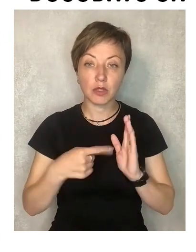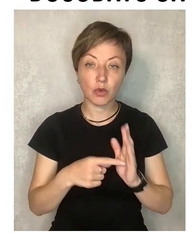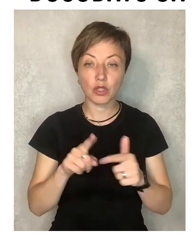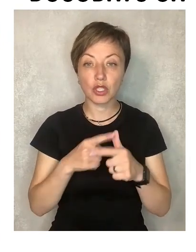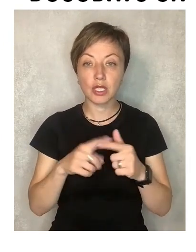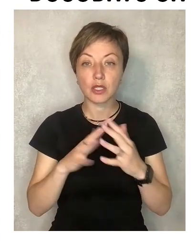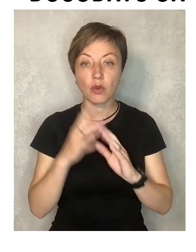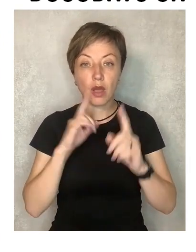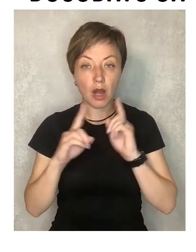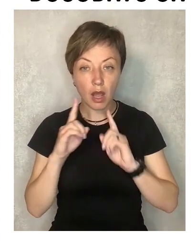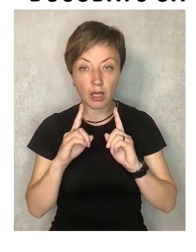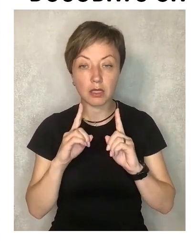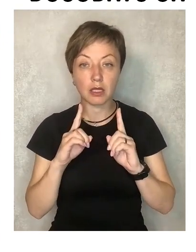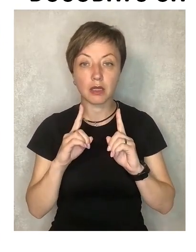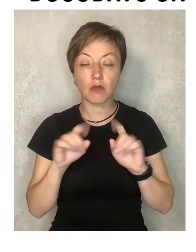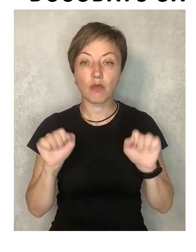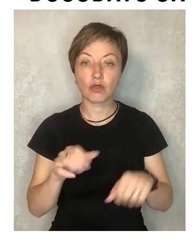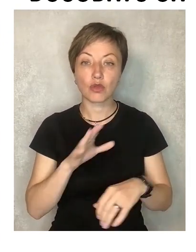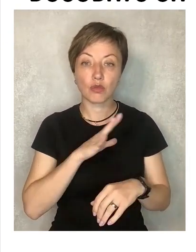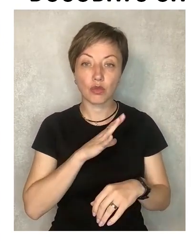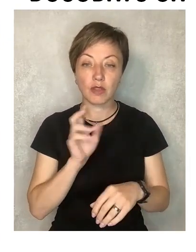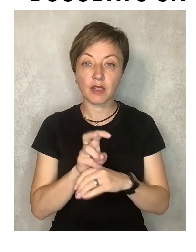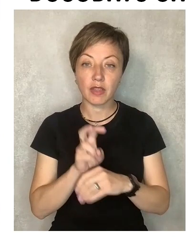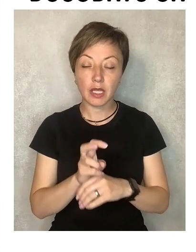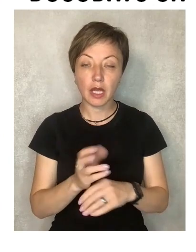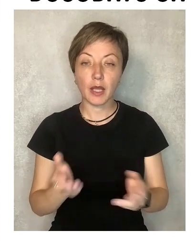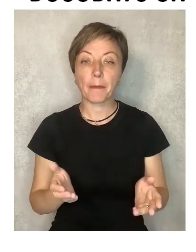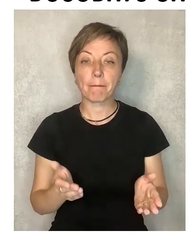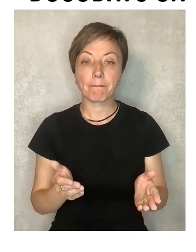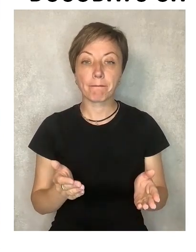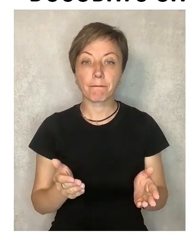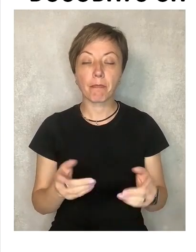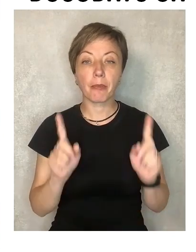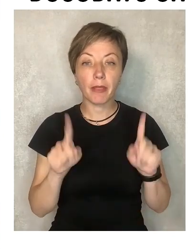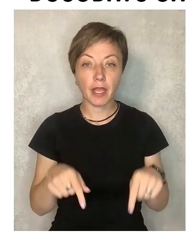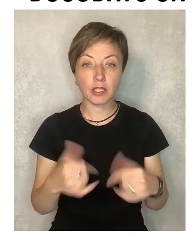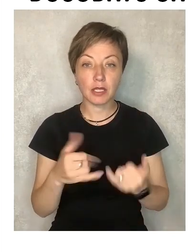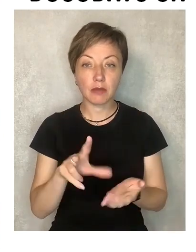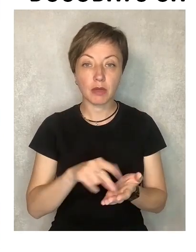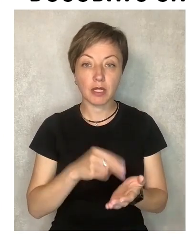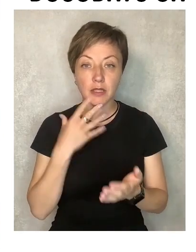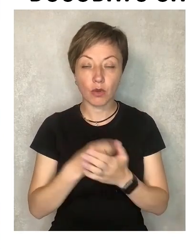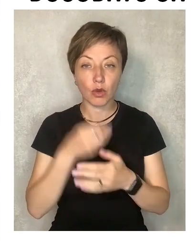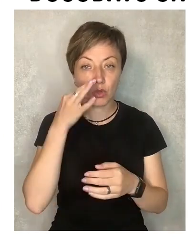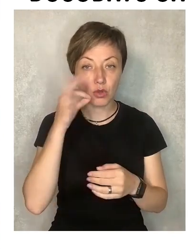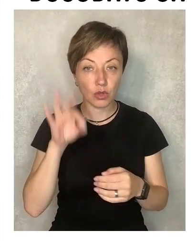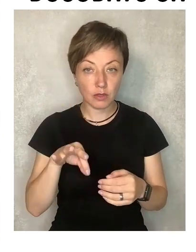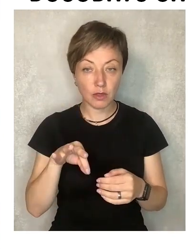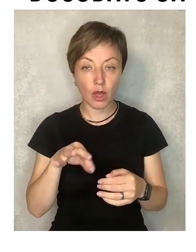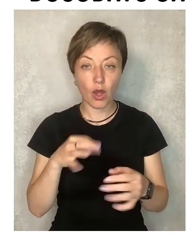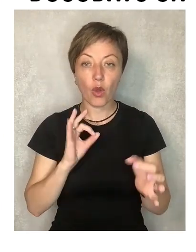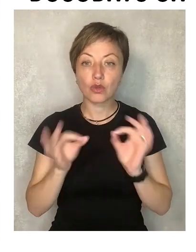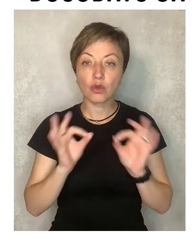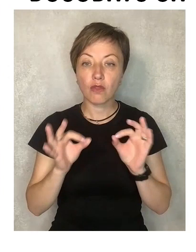ради можуть бути відвідані. Да? Теж приведу зараз приклад свого досвіду консультування громад